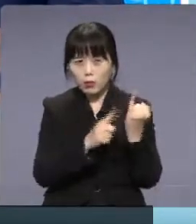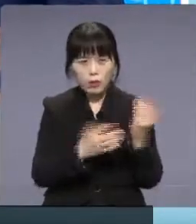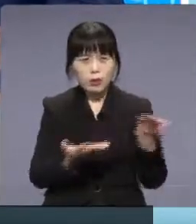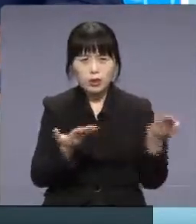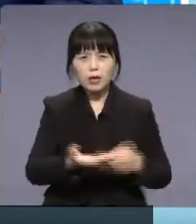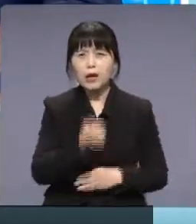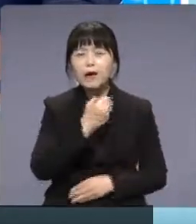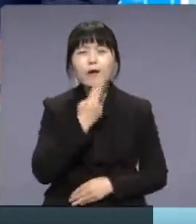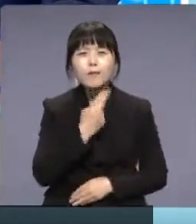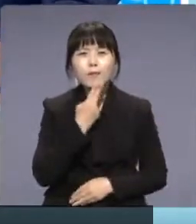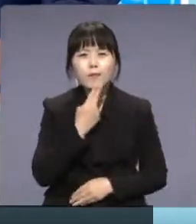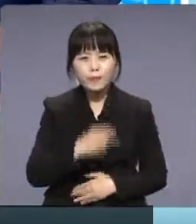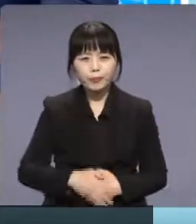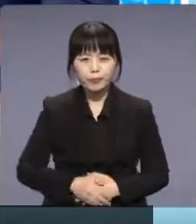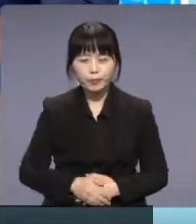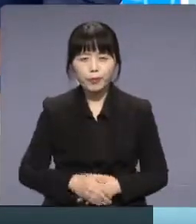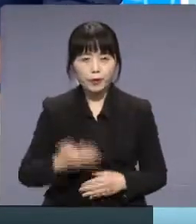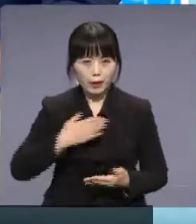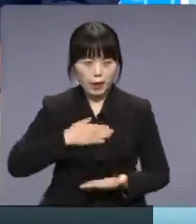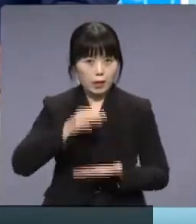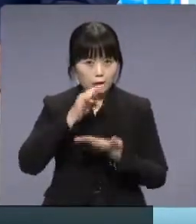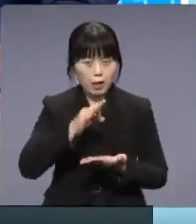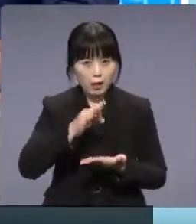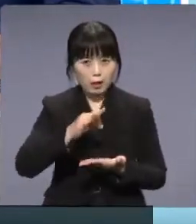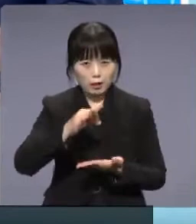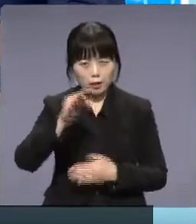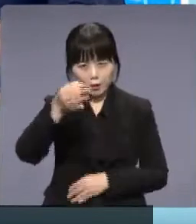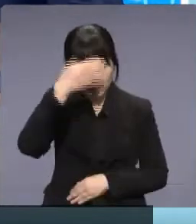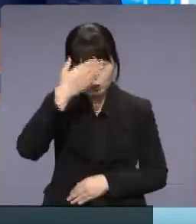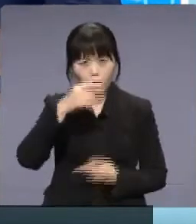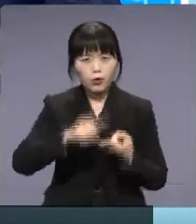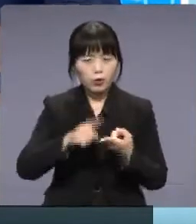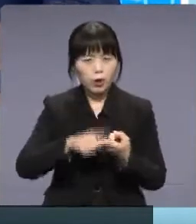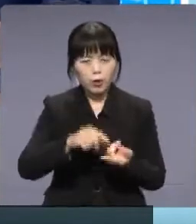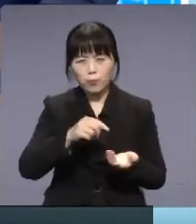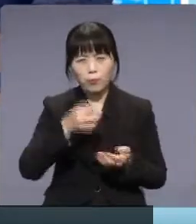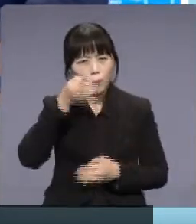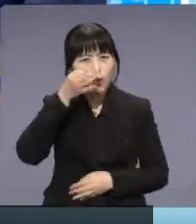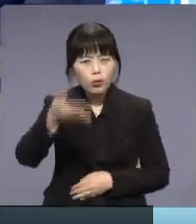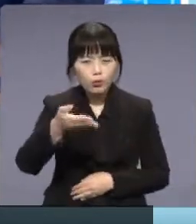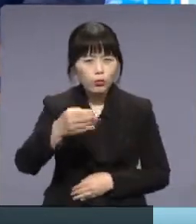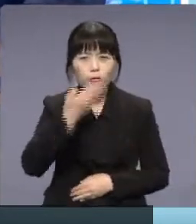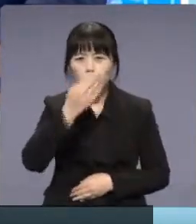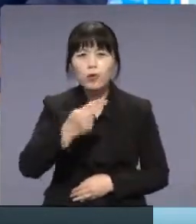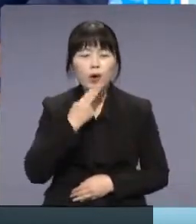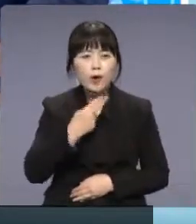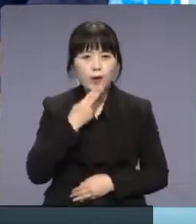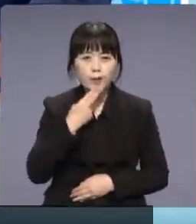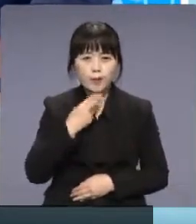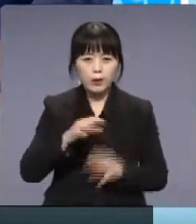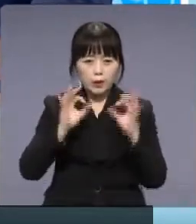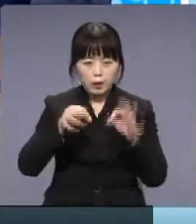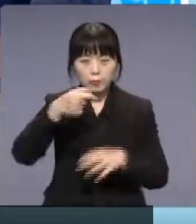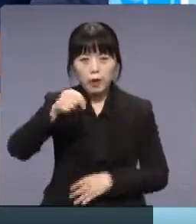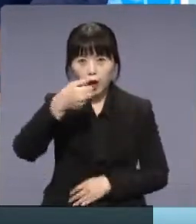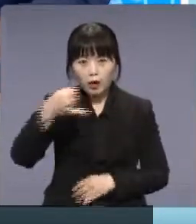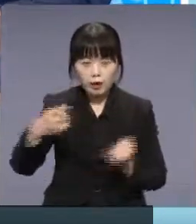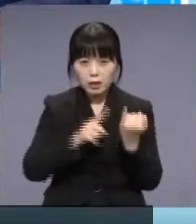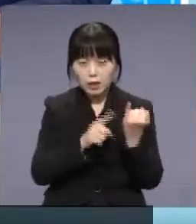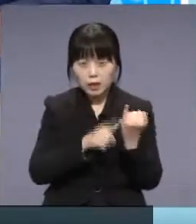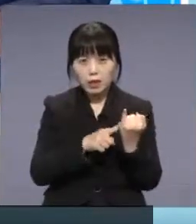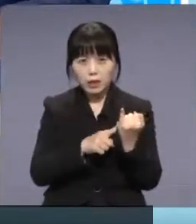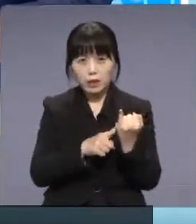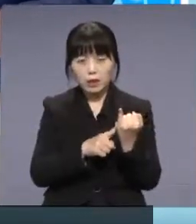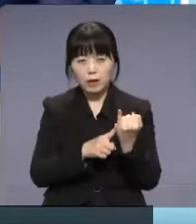없었어요. 이 말은 자기 재능과 능력을 살릴 기회가 별로 없었다는 거죠. 저는 이번에 그 김건희 씨는 본인이